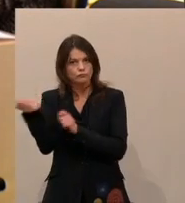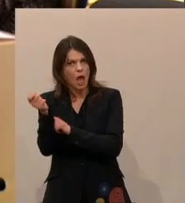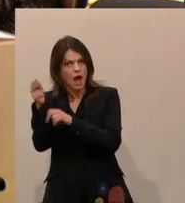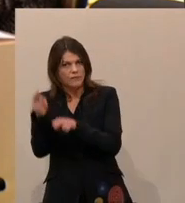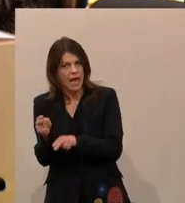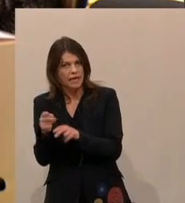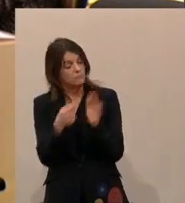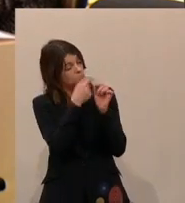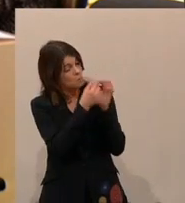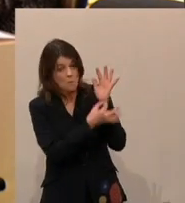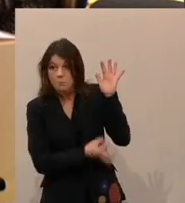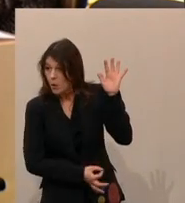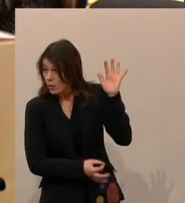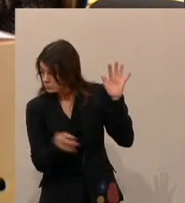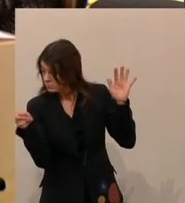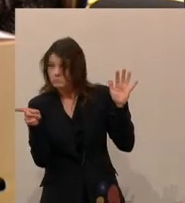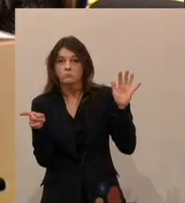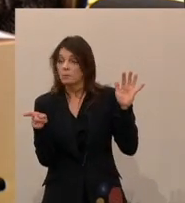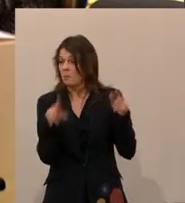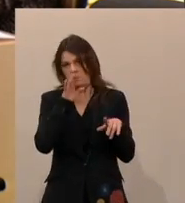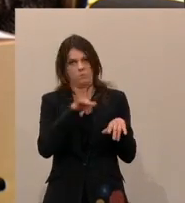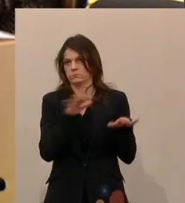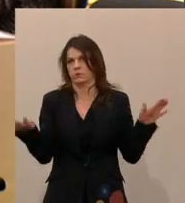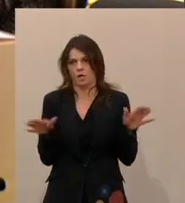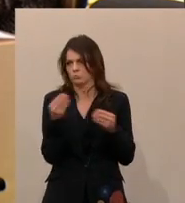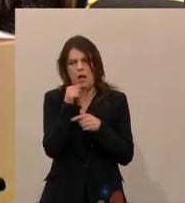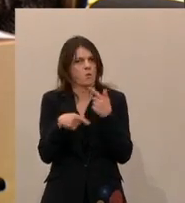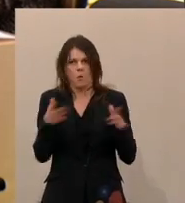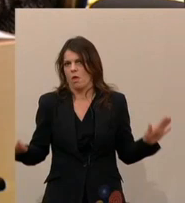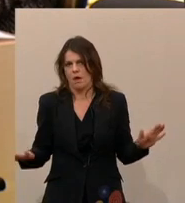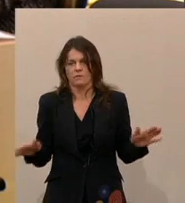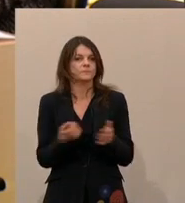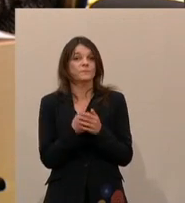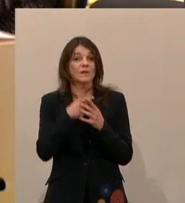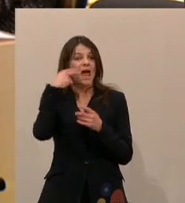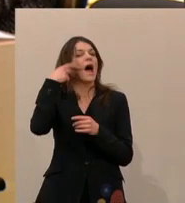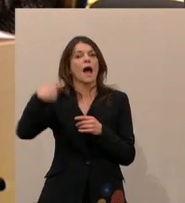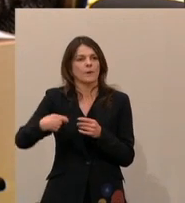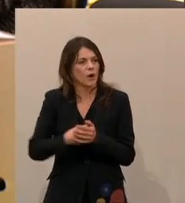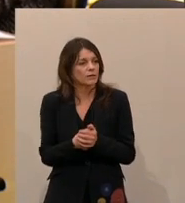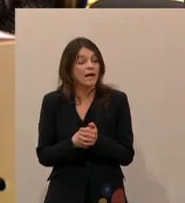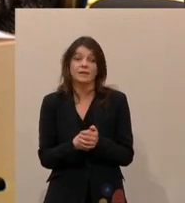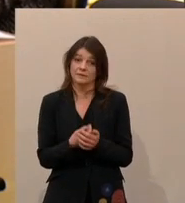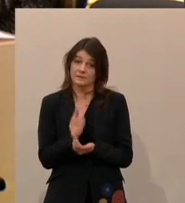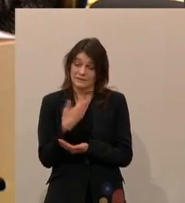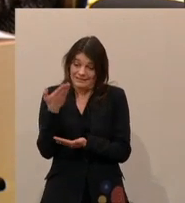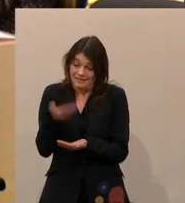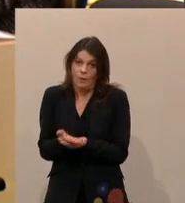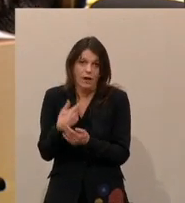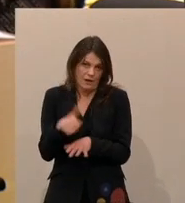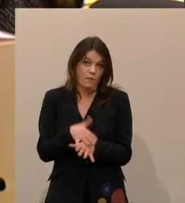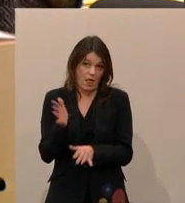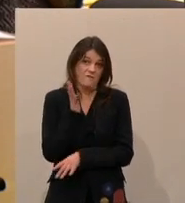strafrechtlich relevante Komponenten offenbar überhaupt gar keine Rolle spielen dürfen. Und Herr Abgeordneter Pilz, ich halte so etwas für